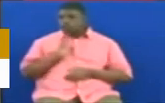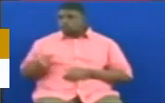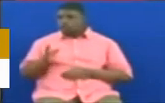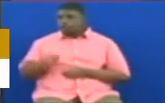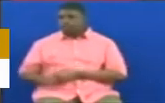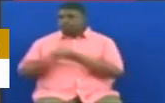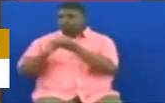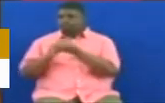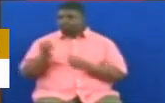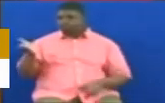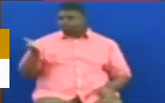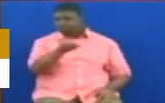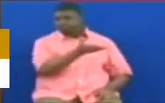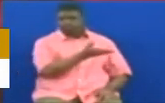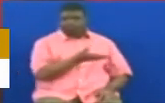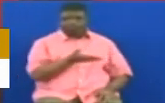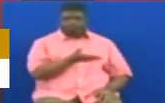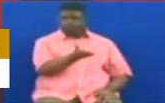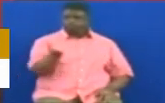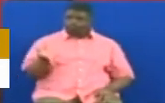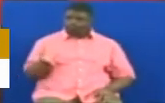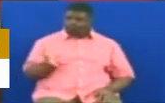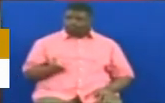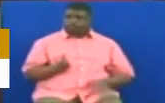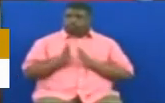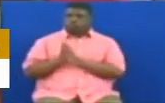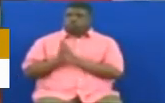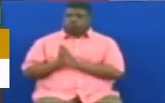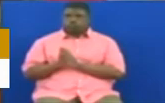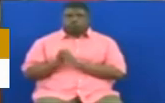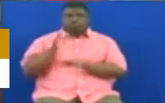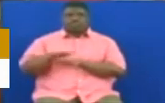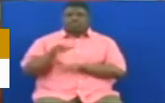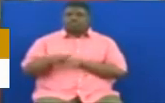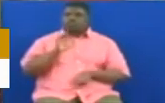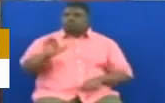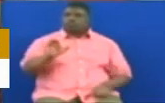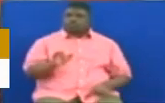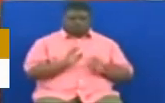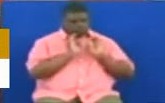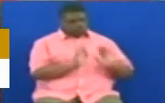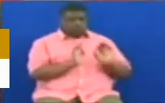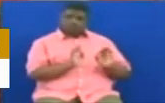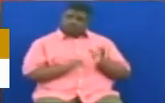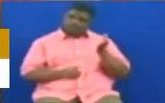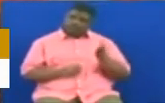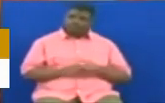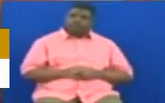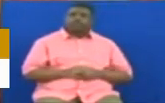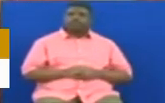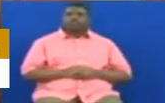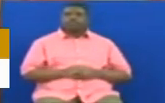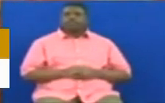mkono. Tunakushukuru sana Mheshimiwa Waziri kwa ufafanuzi wako mzuri kabisa